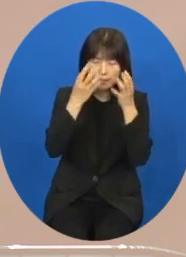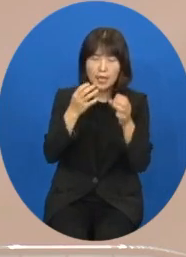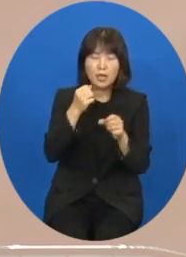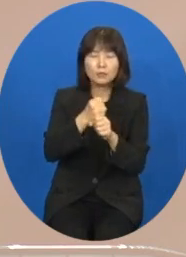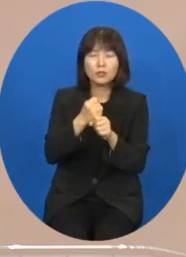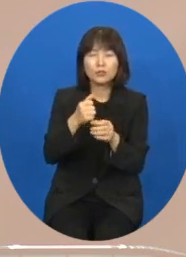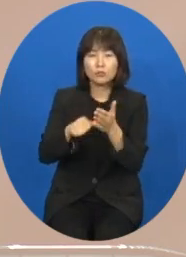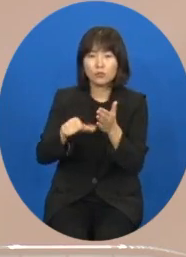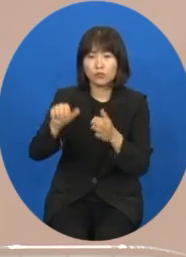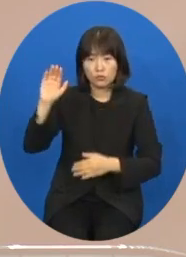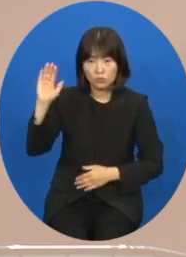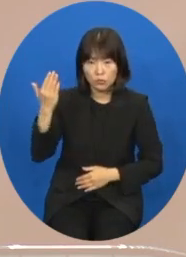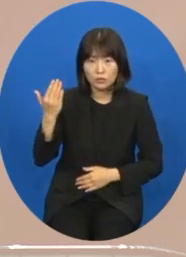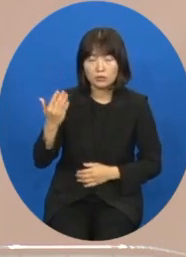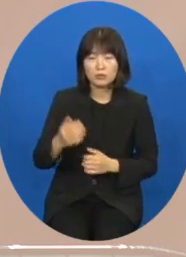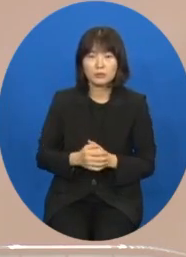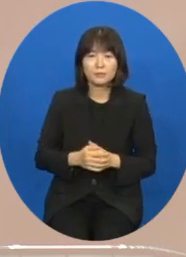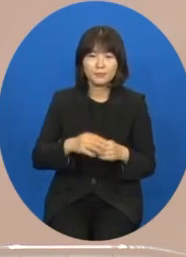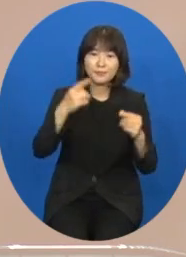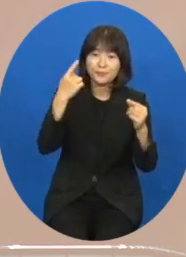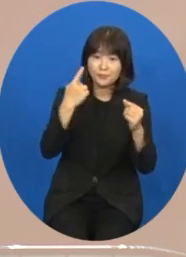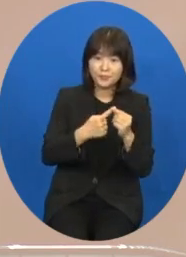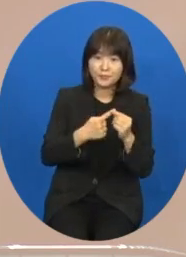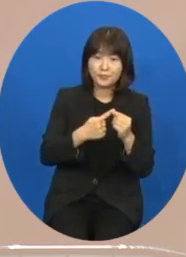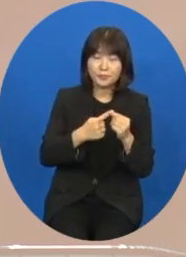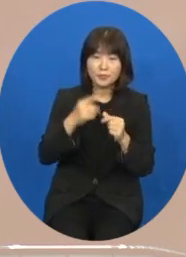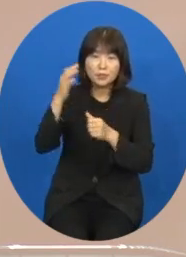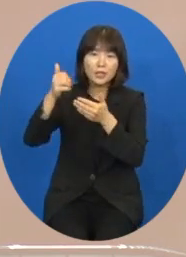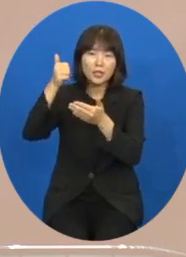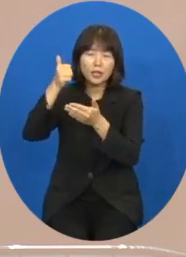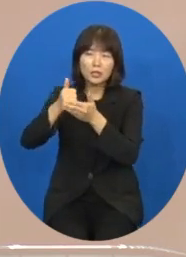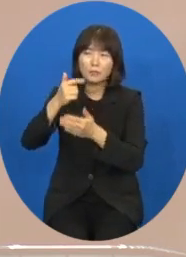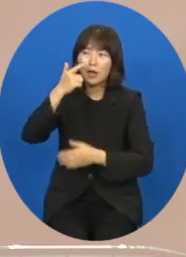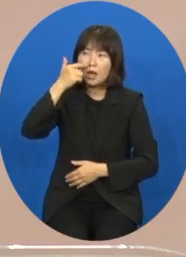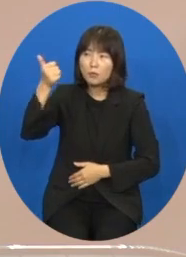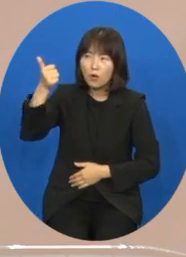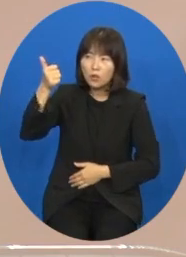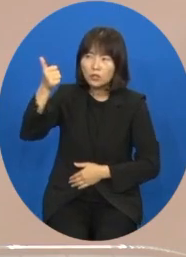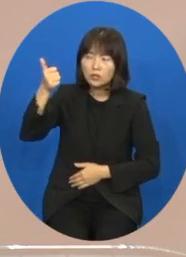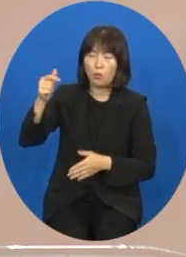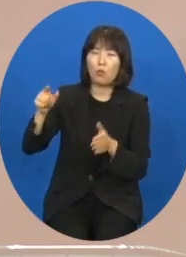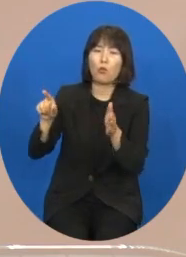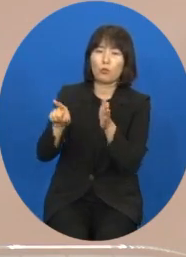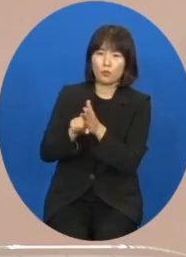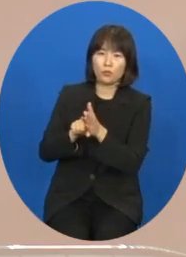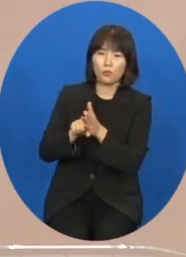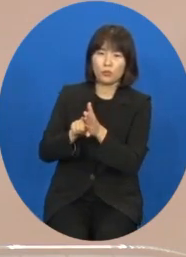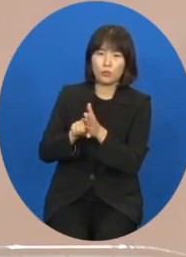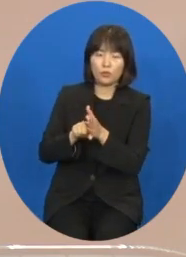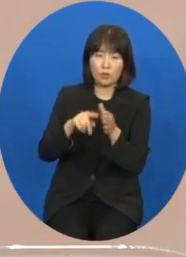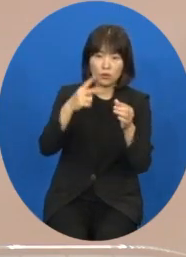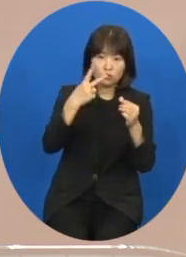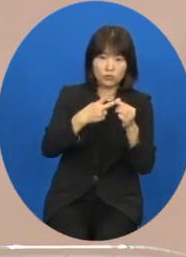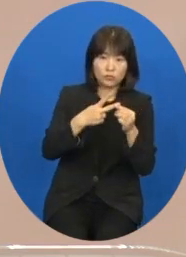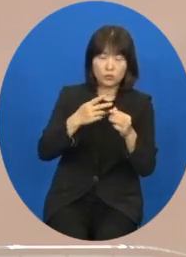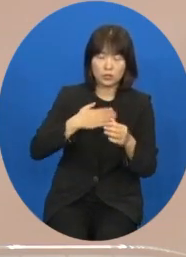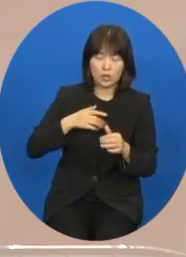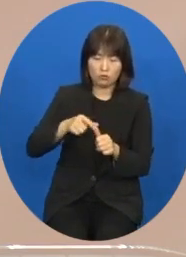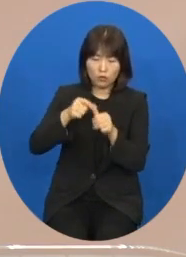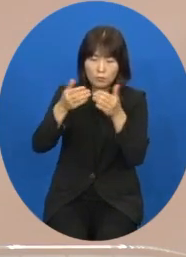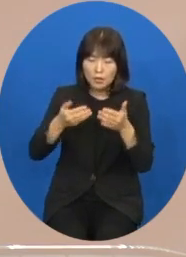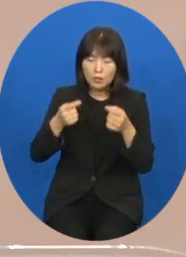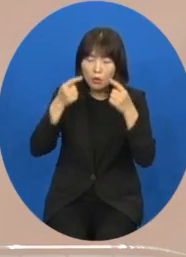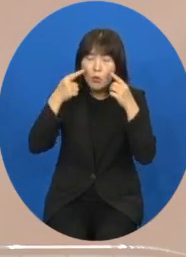되었다. 첫 번째는 하나님이 아버지라는 게 믿어져요. 두 번째는 내가